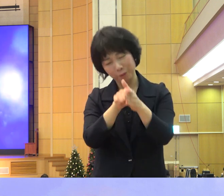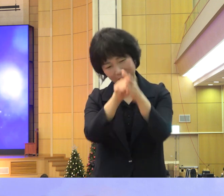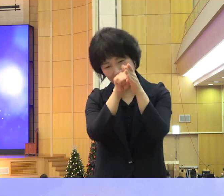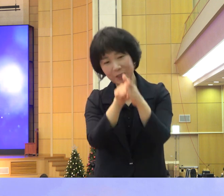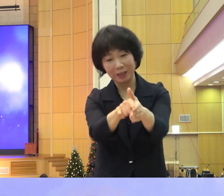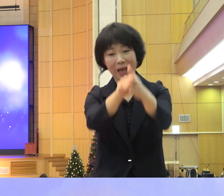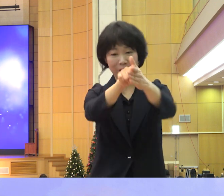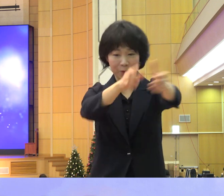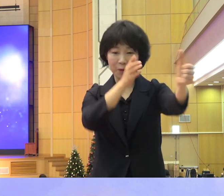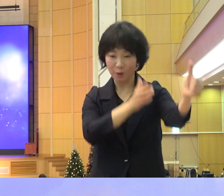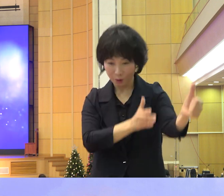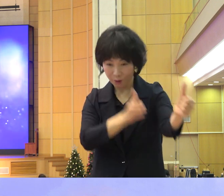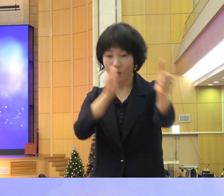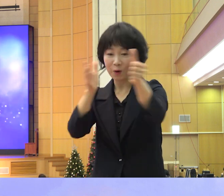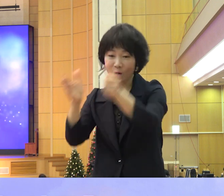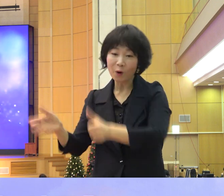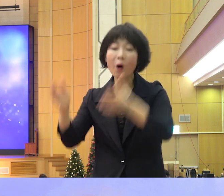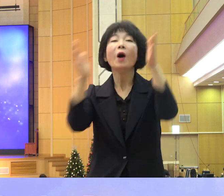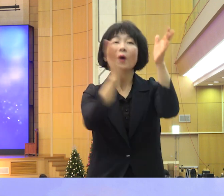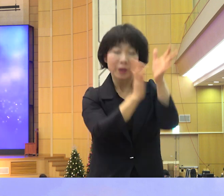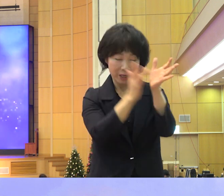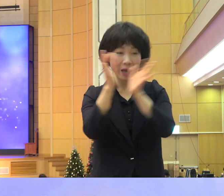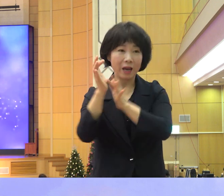예수 믿으세요.